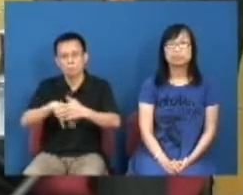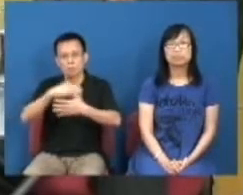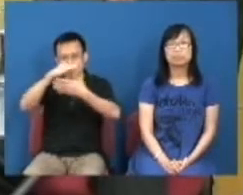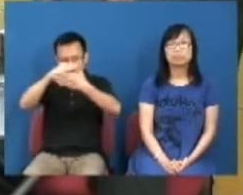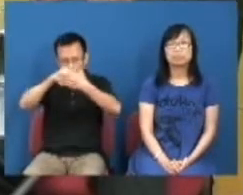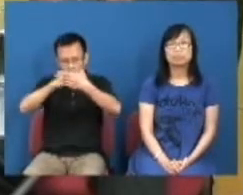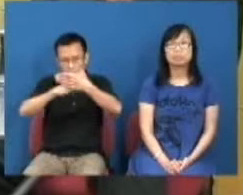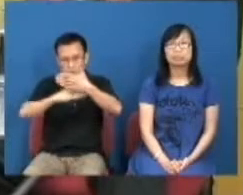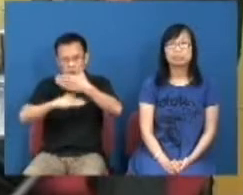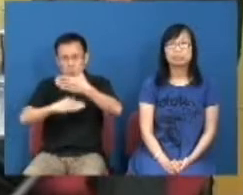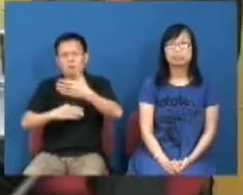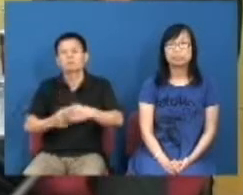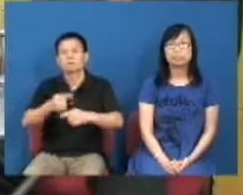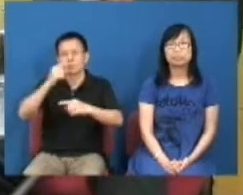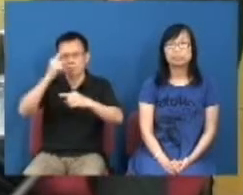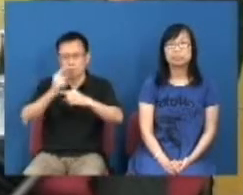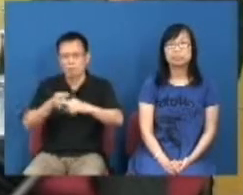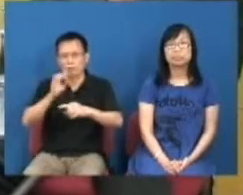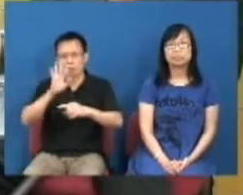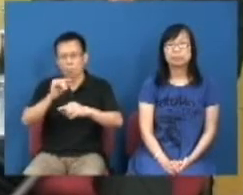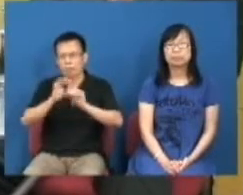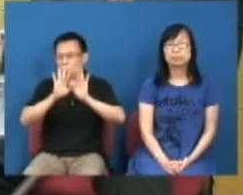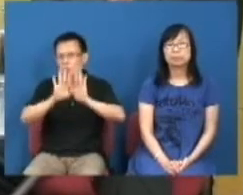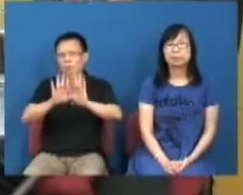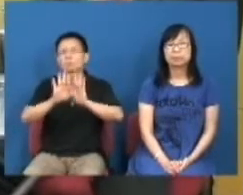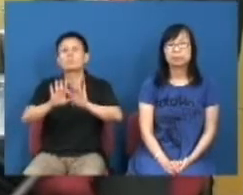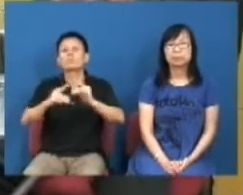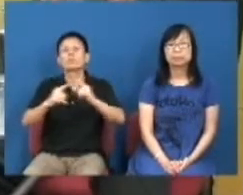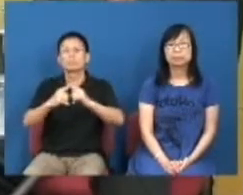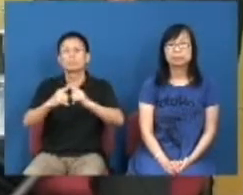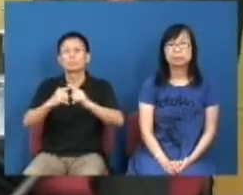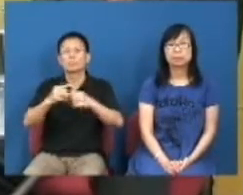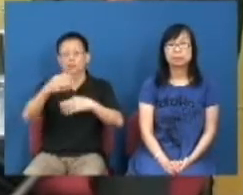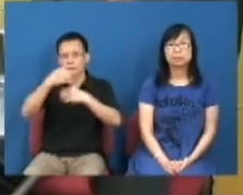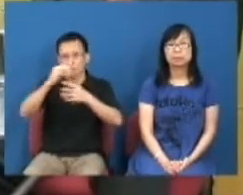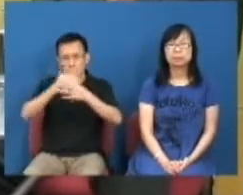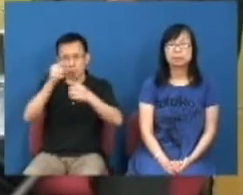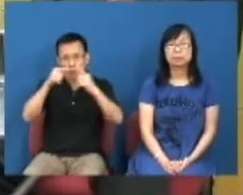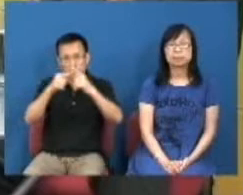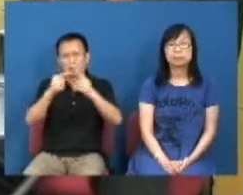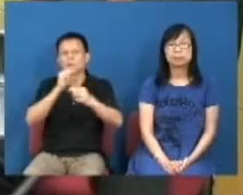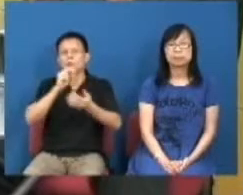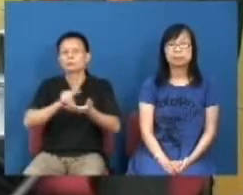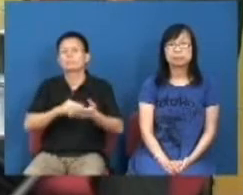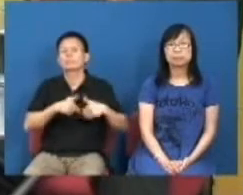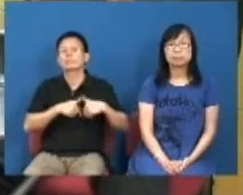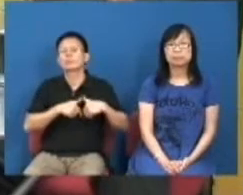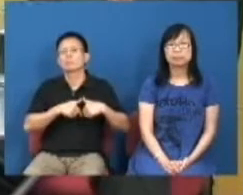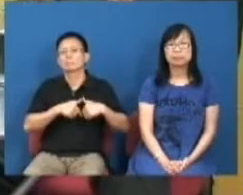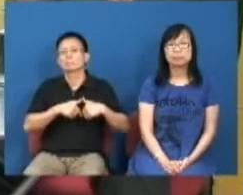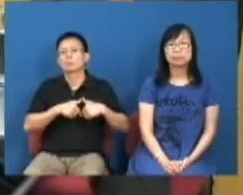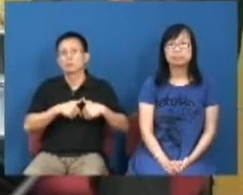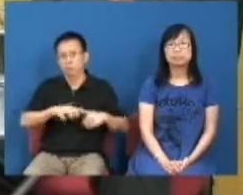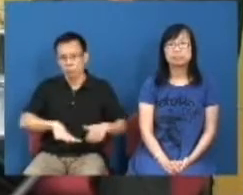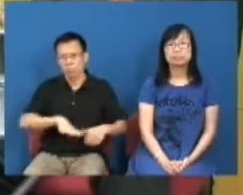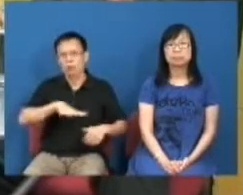這一方面確是可以幫到人，即是說他們有個信心，是不是？即是你滿足了我的